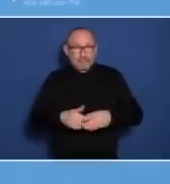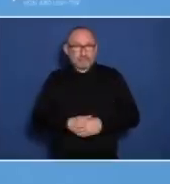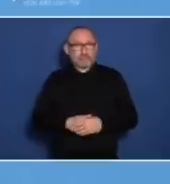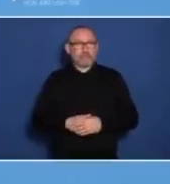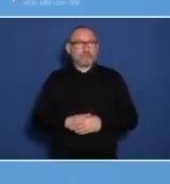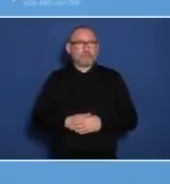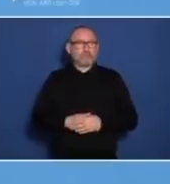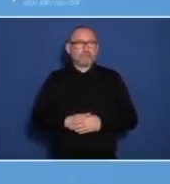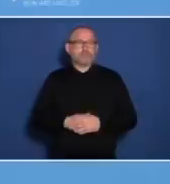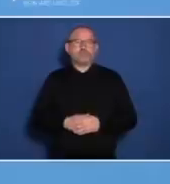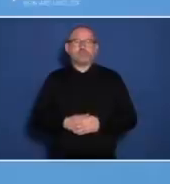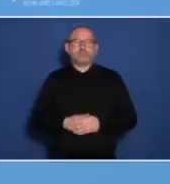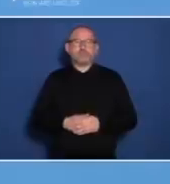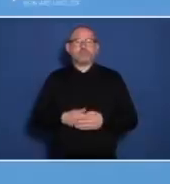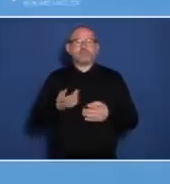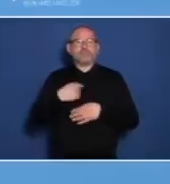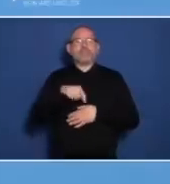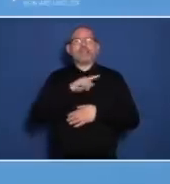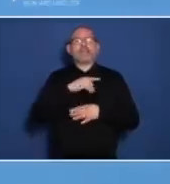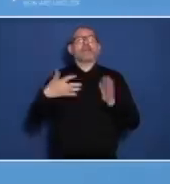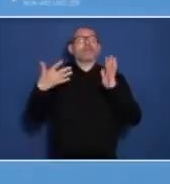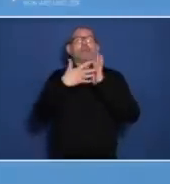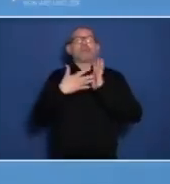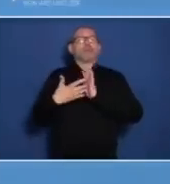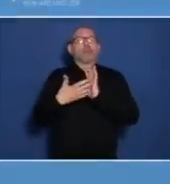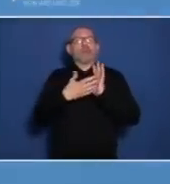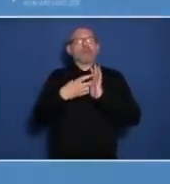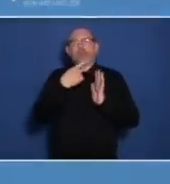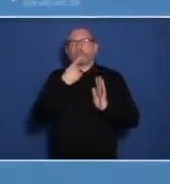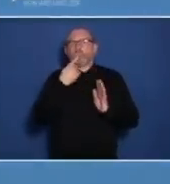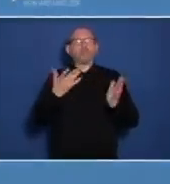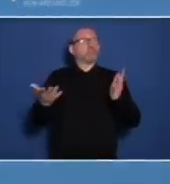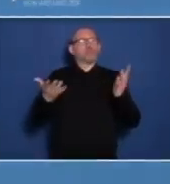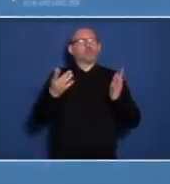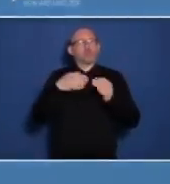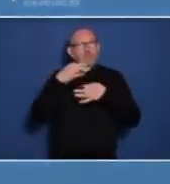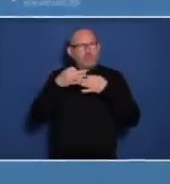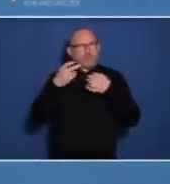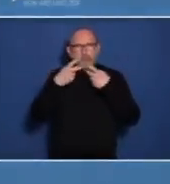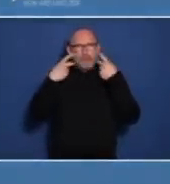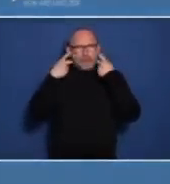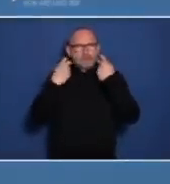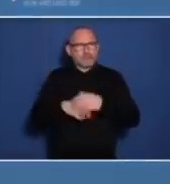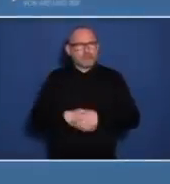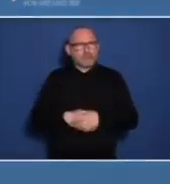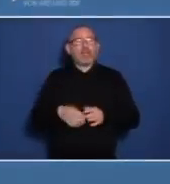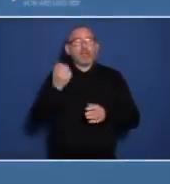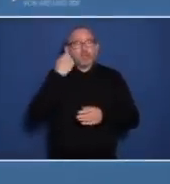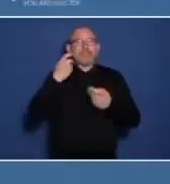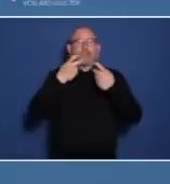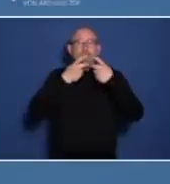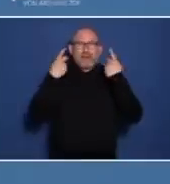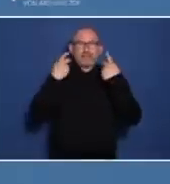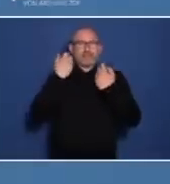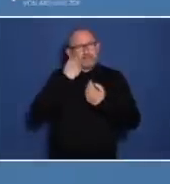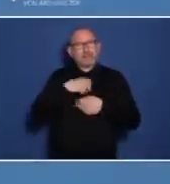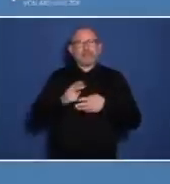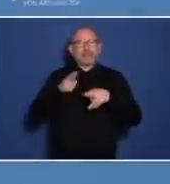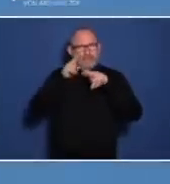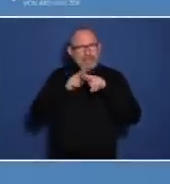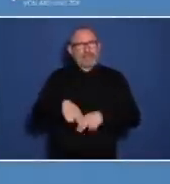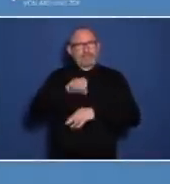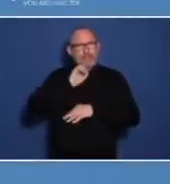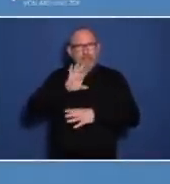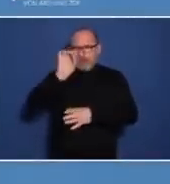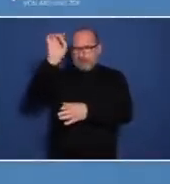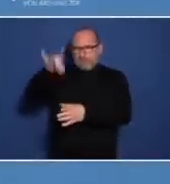also wir monitoren jetzt nicht als Selbstzweck. Ich kann sagen, zu Masken, die sollten Sie bitte im Restmüll entsorgen. Da werden